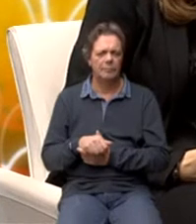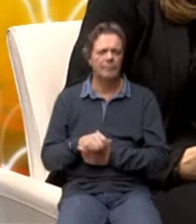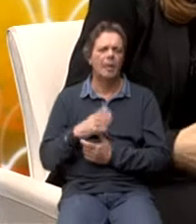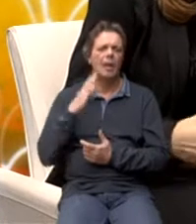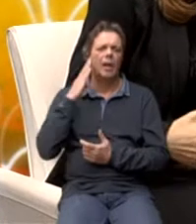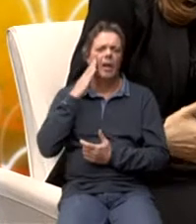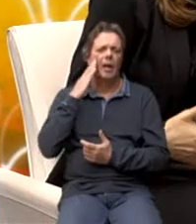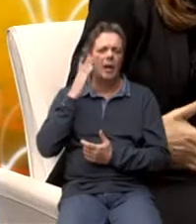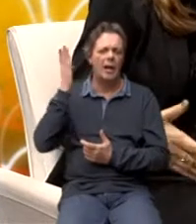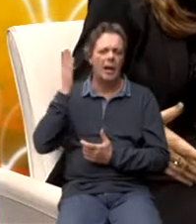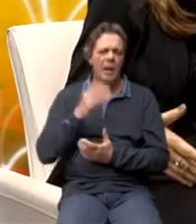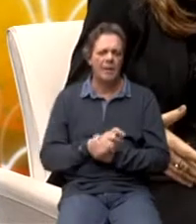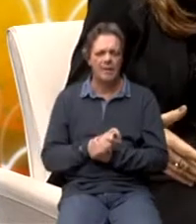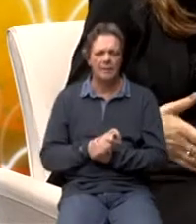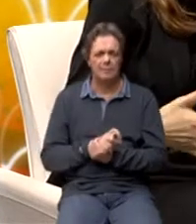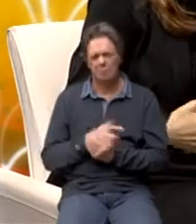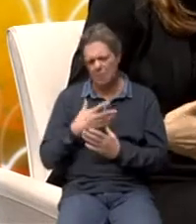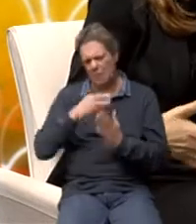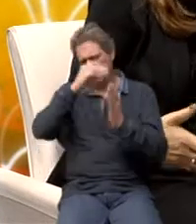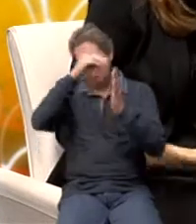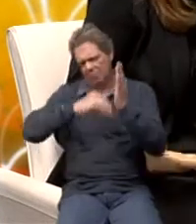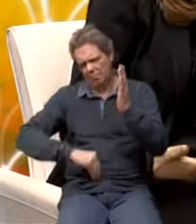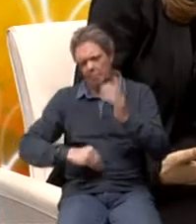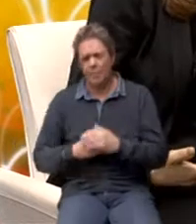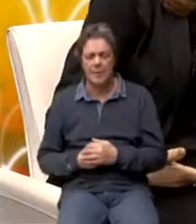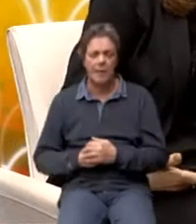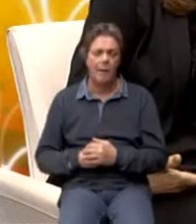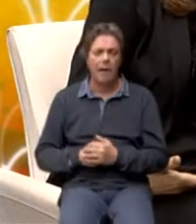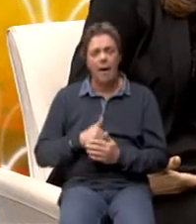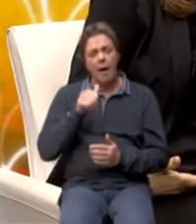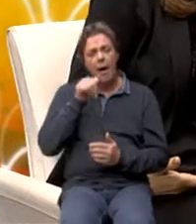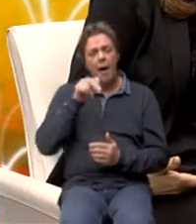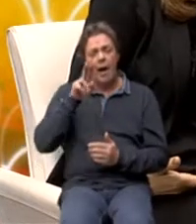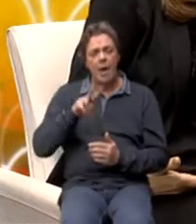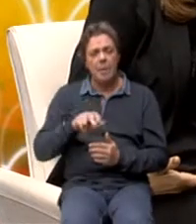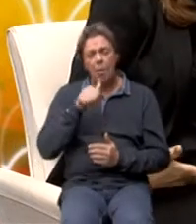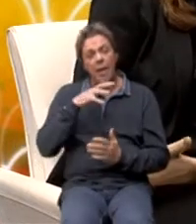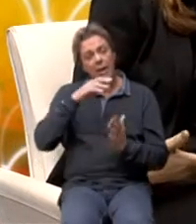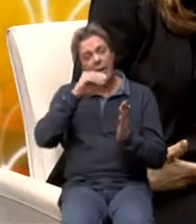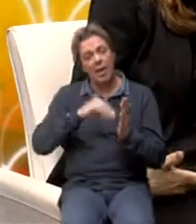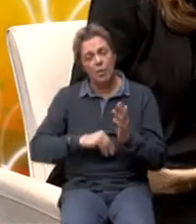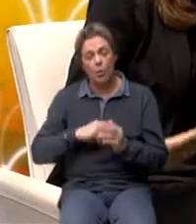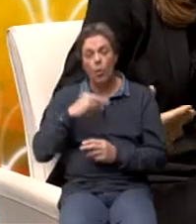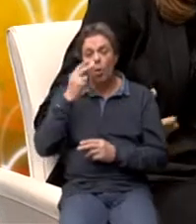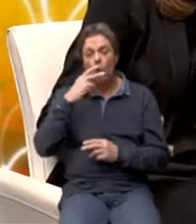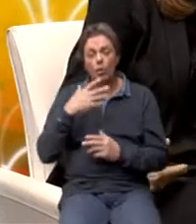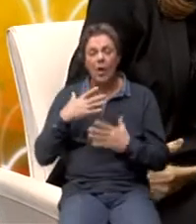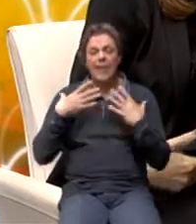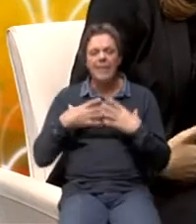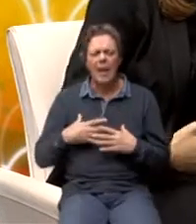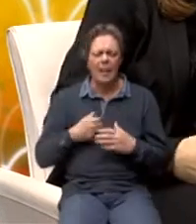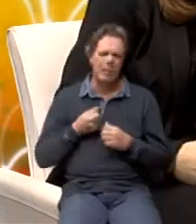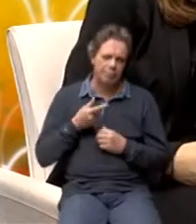Kanada. Tako imate popis tih zemalja, a također to je jedna lista. Imate također listu kontrolnih tijela sa